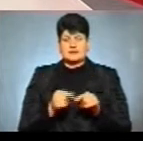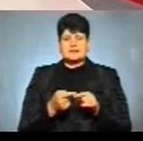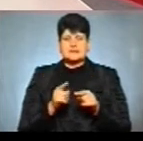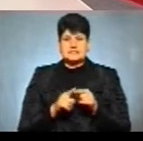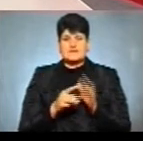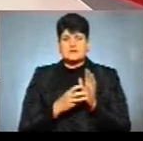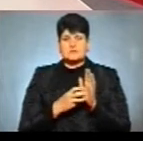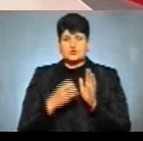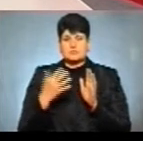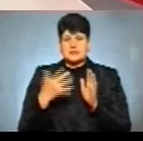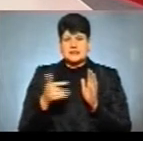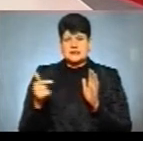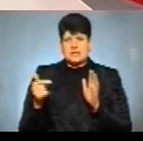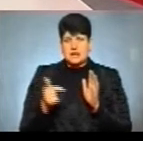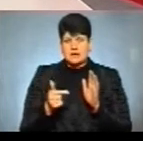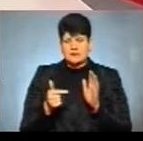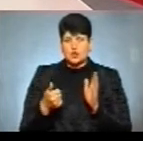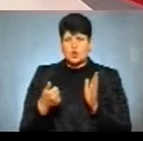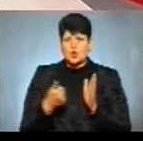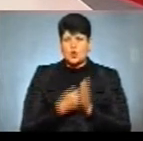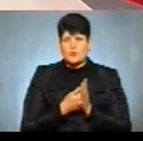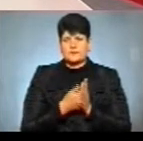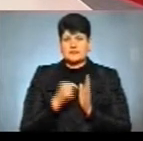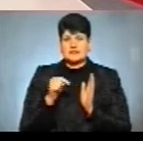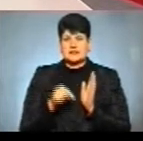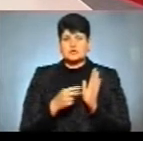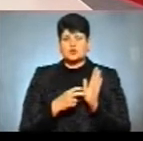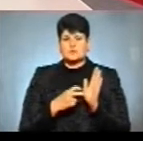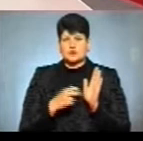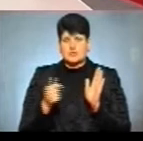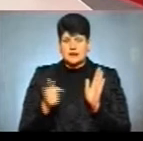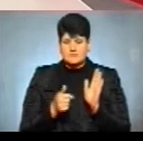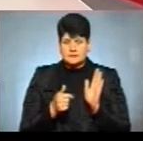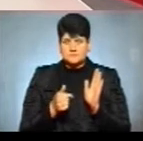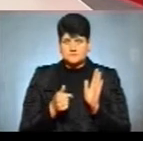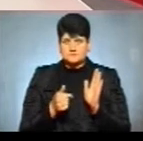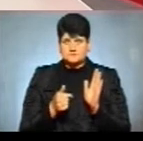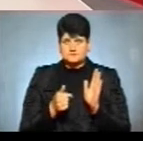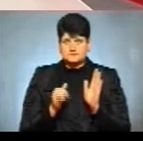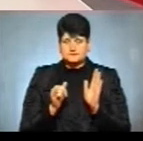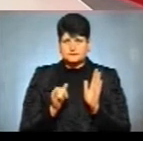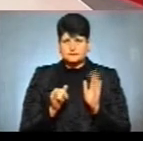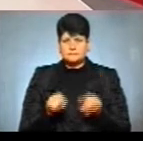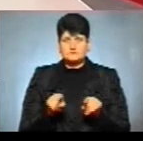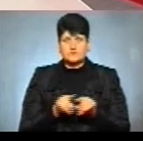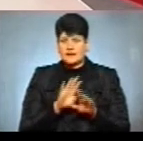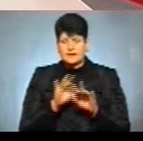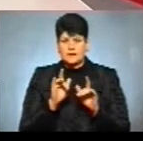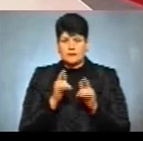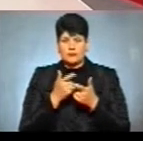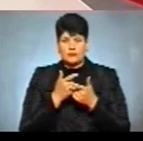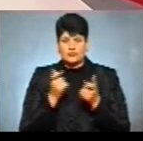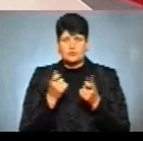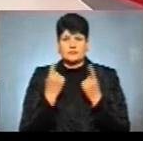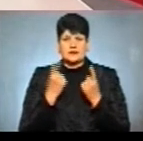від 850 гривень до 1700 гривень. І також за неповідомлення, наприклад,